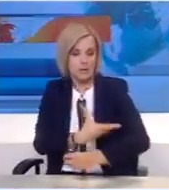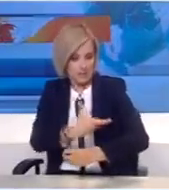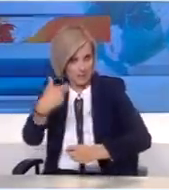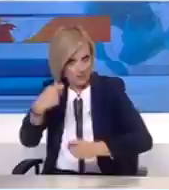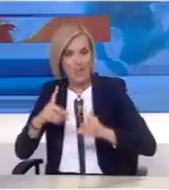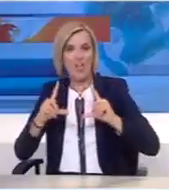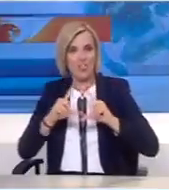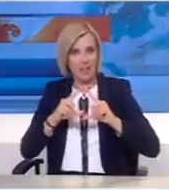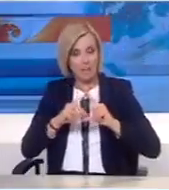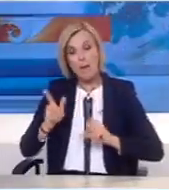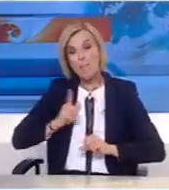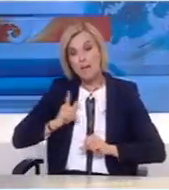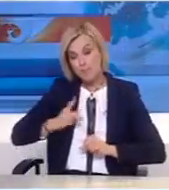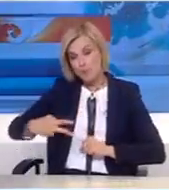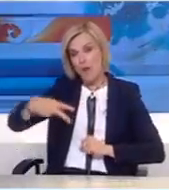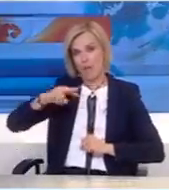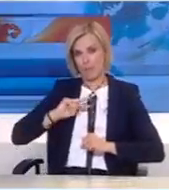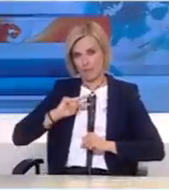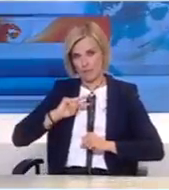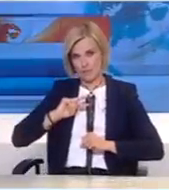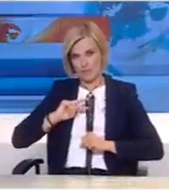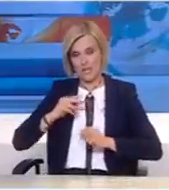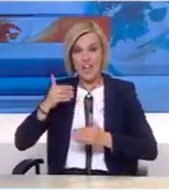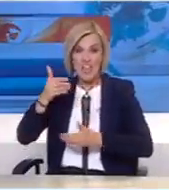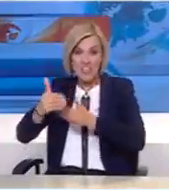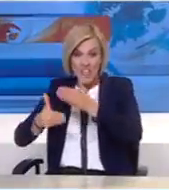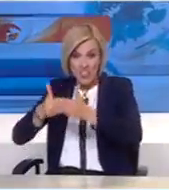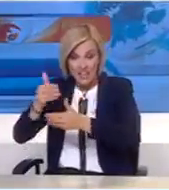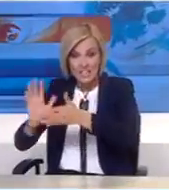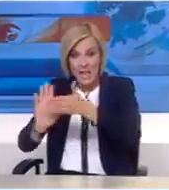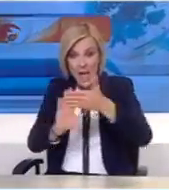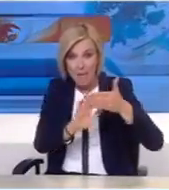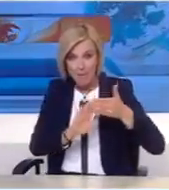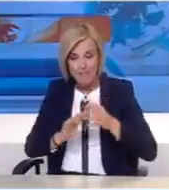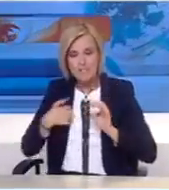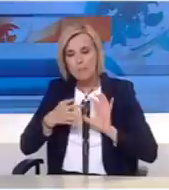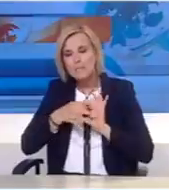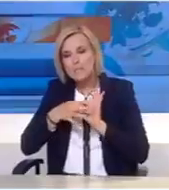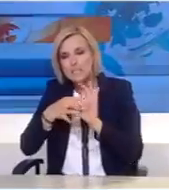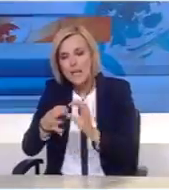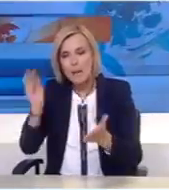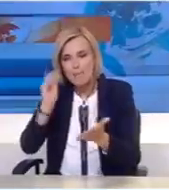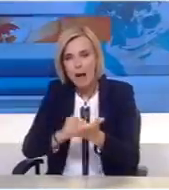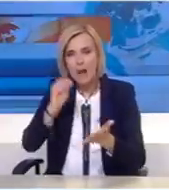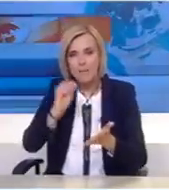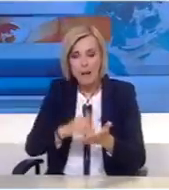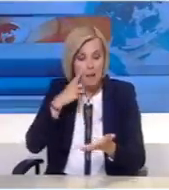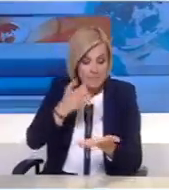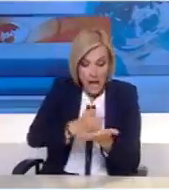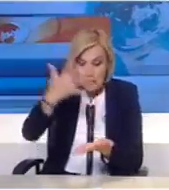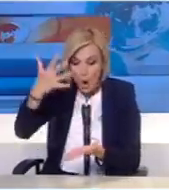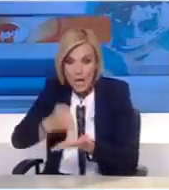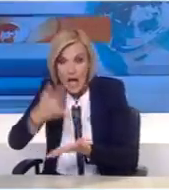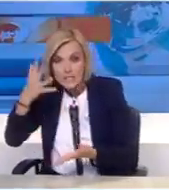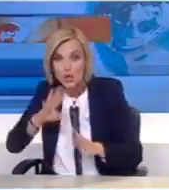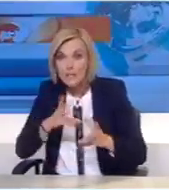οδηγίες μέχρι την έκδοση των αποτελεσμάτων τους. Η διαδικασία εχνηλάτησης συνεχίζεται και επαναλαμβάνεται, αξιολογώντας κάθε επιπρόσθετη πληροφορία